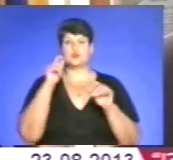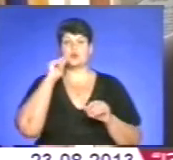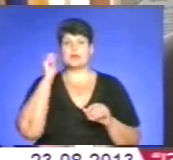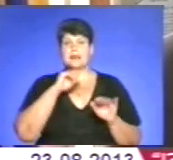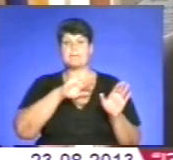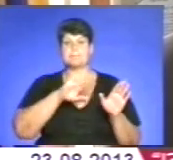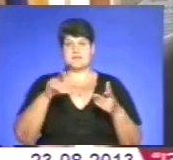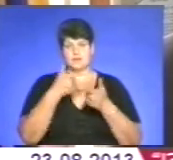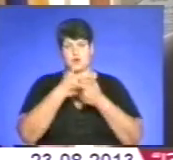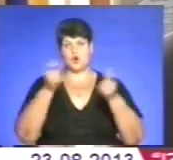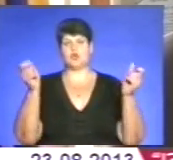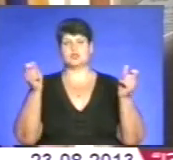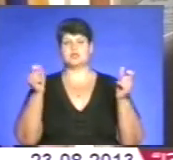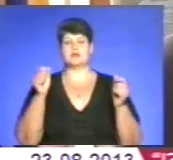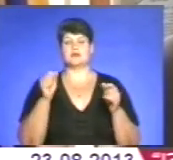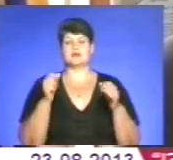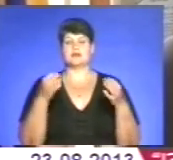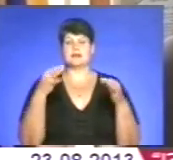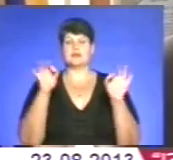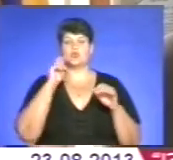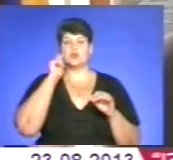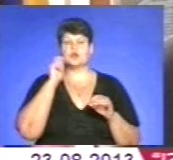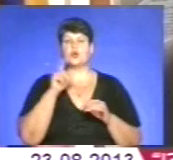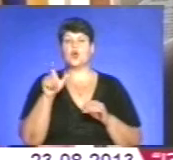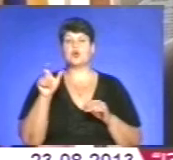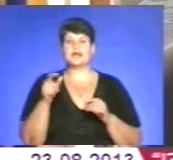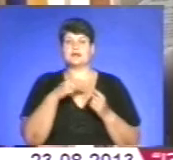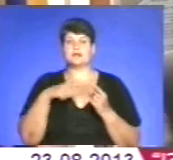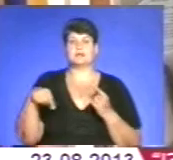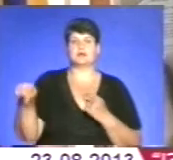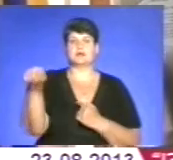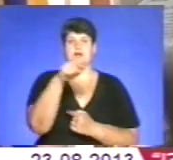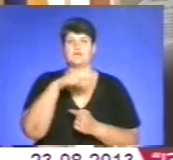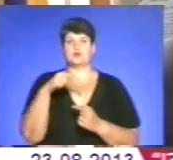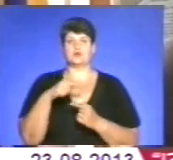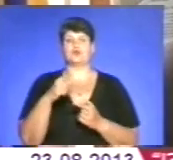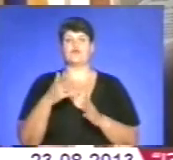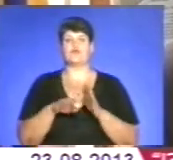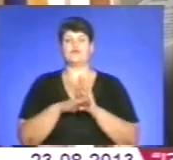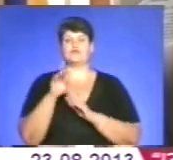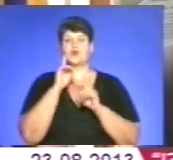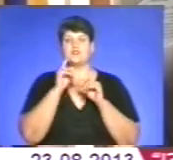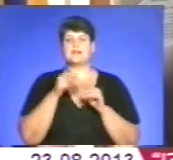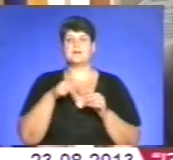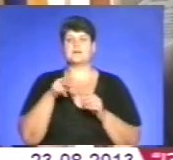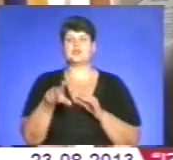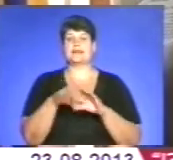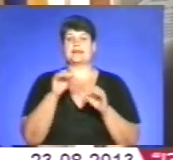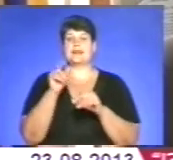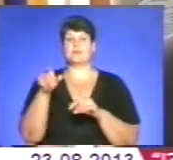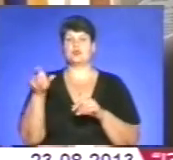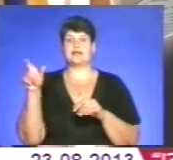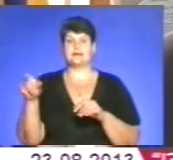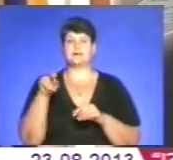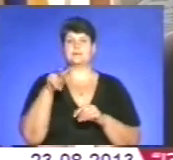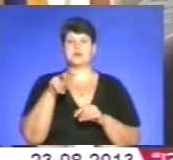проголошення акту до людей, які тоді оточили приміщення Верховної Ради, вийшли депутати і Левко